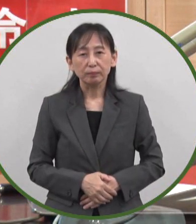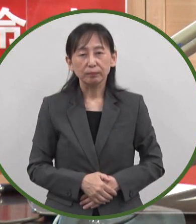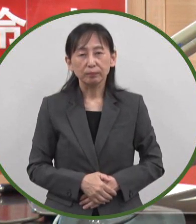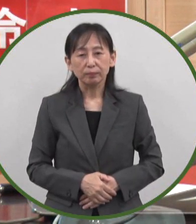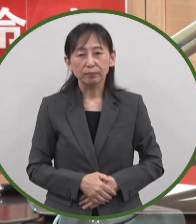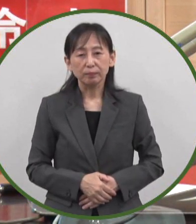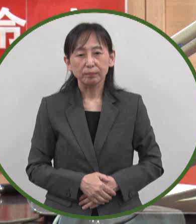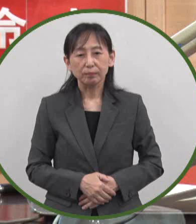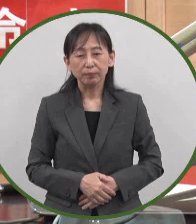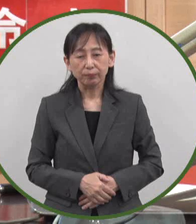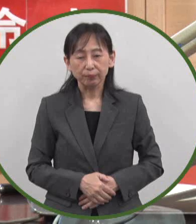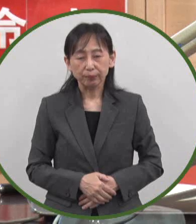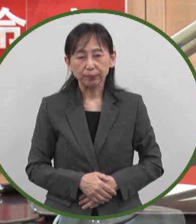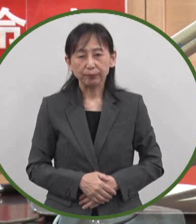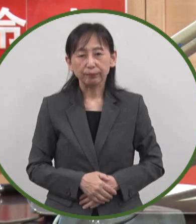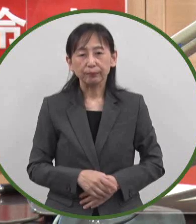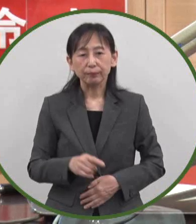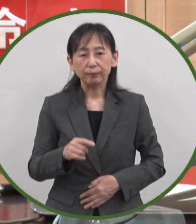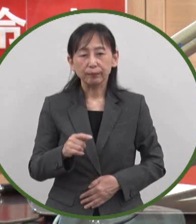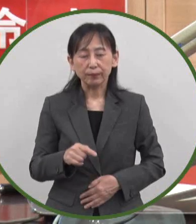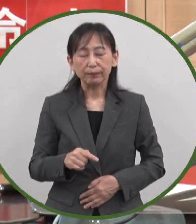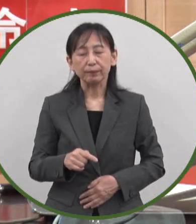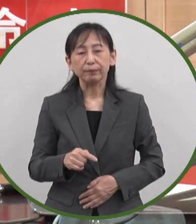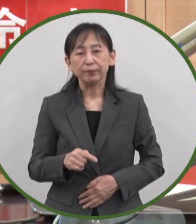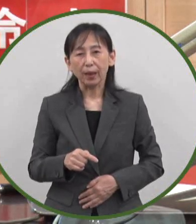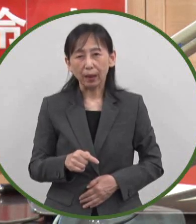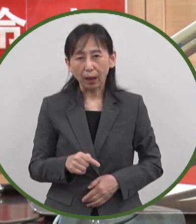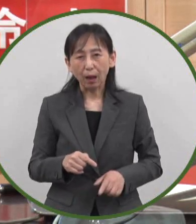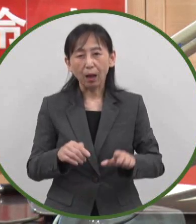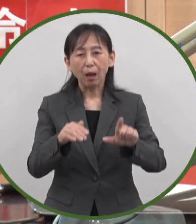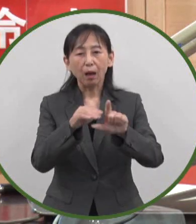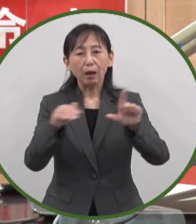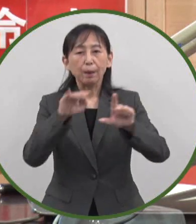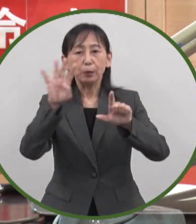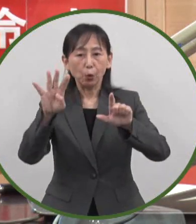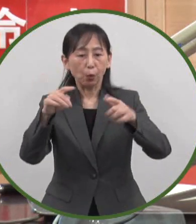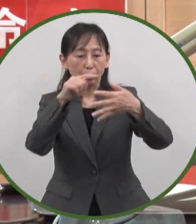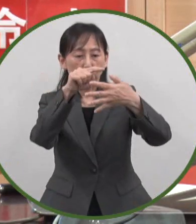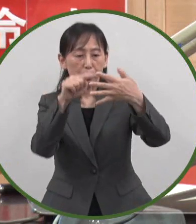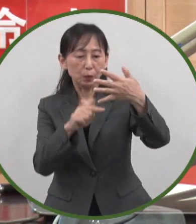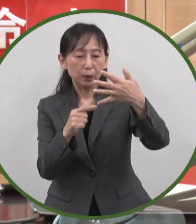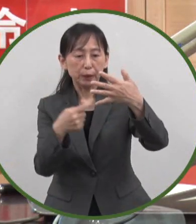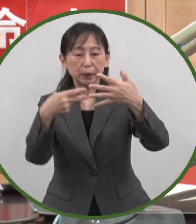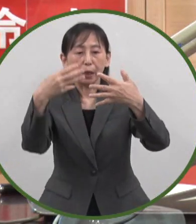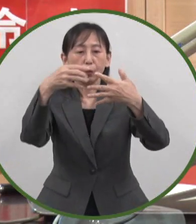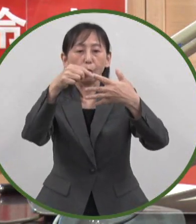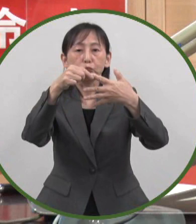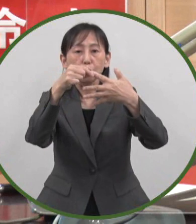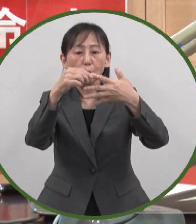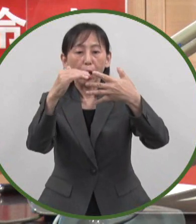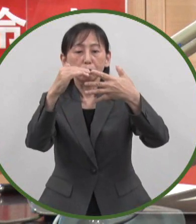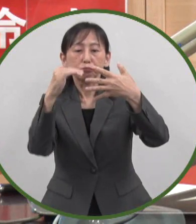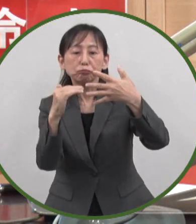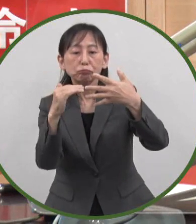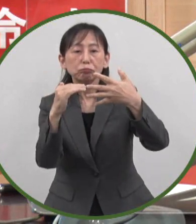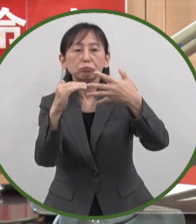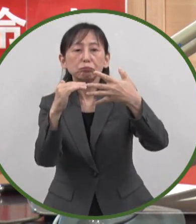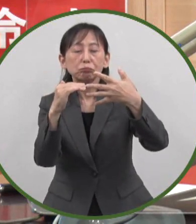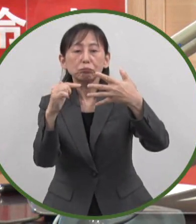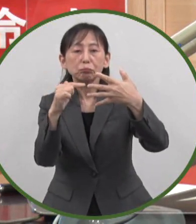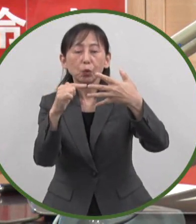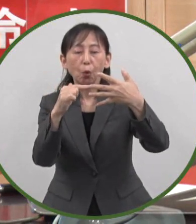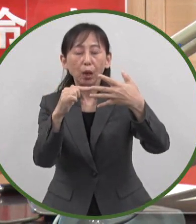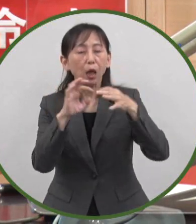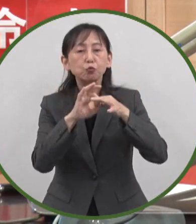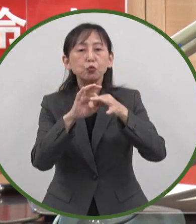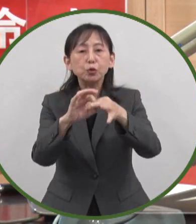少なくともですね、ステージ4を安定的に下回るといったようなところまで継続する必要はあるんだろうというふう